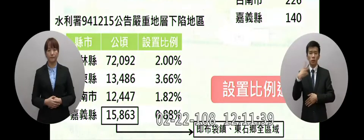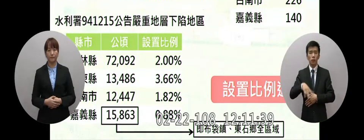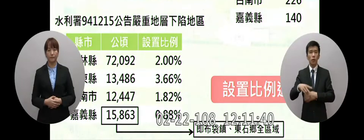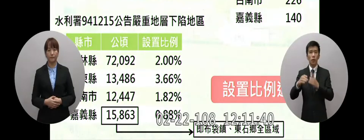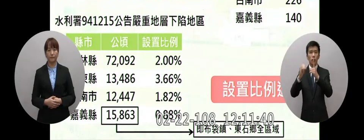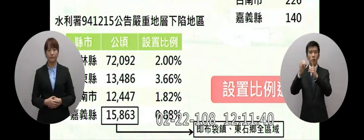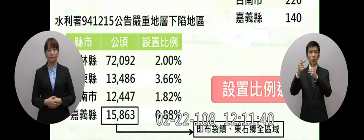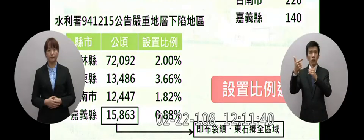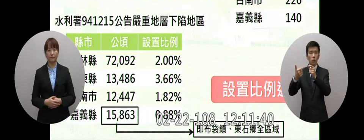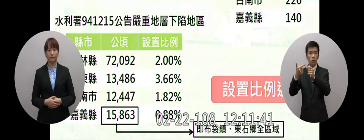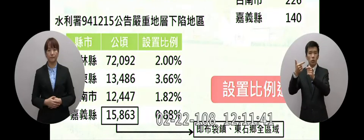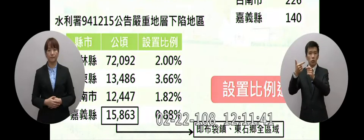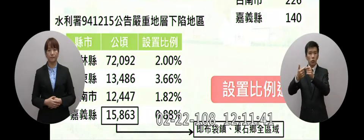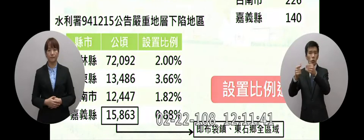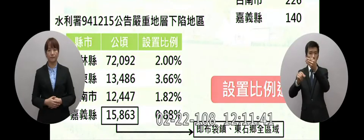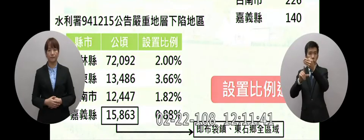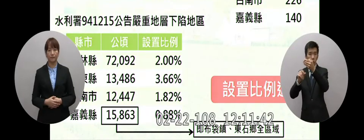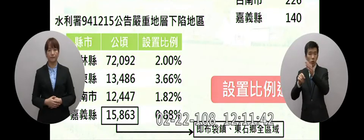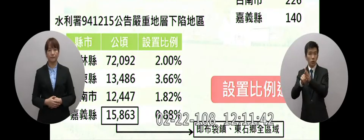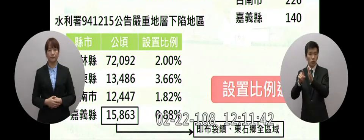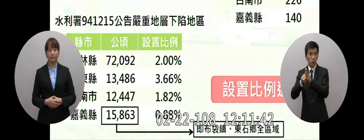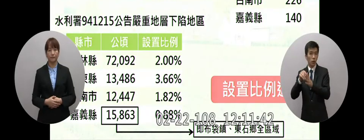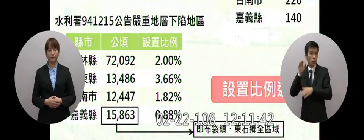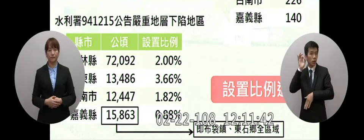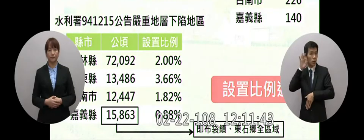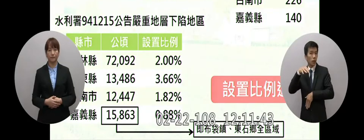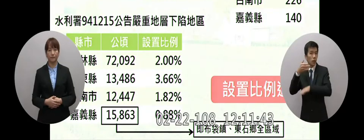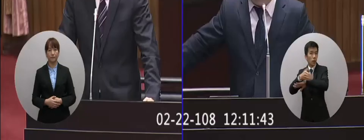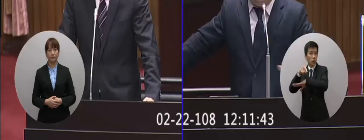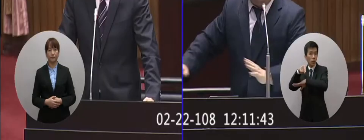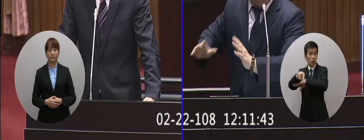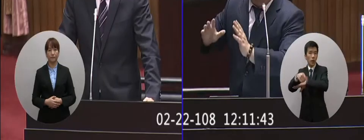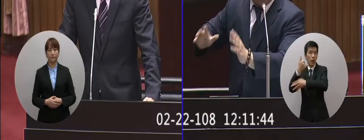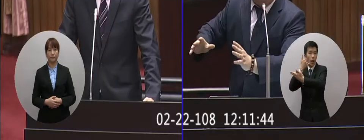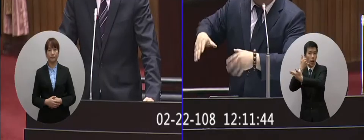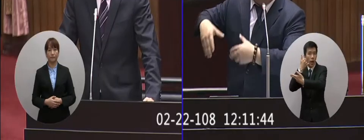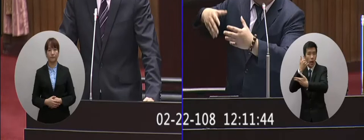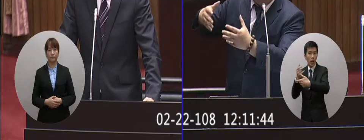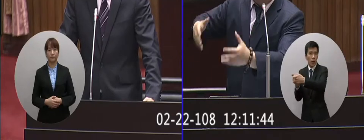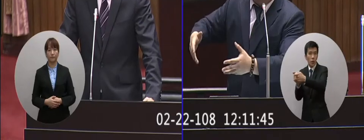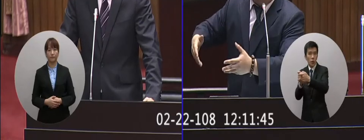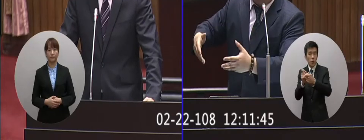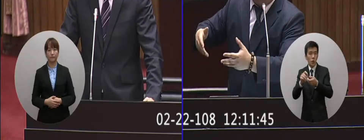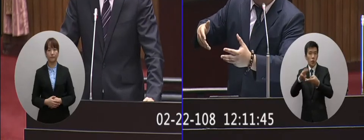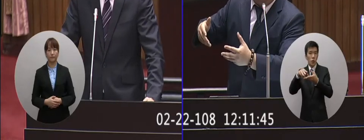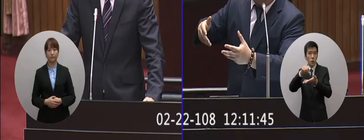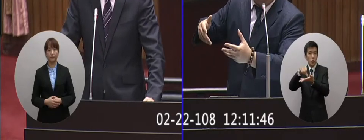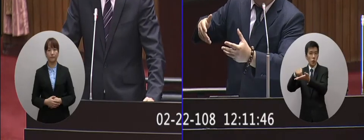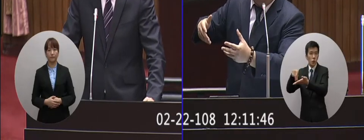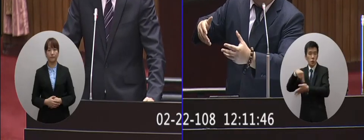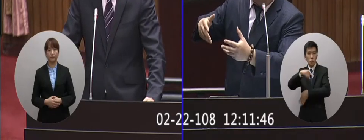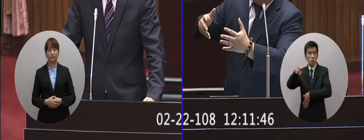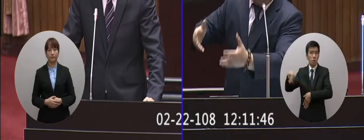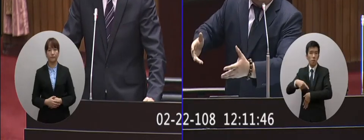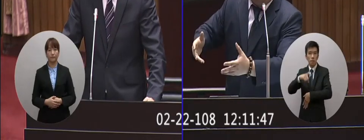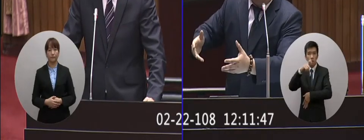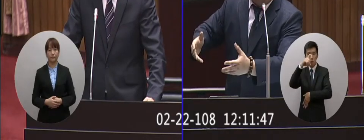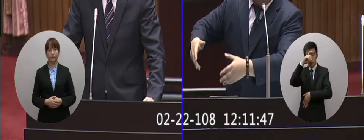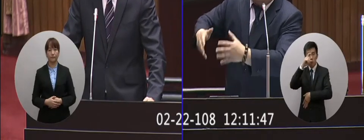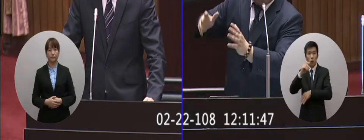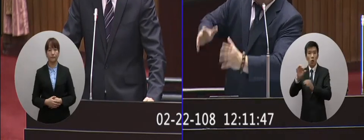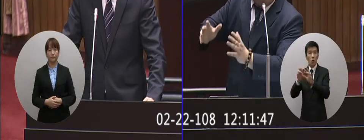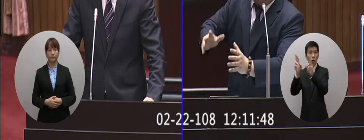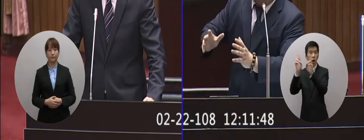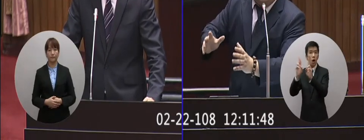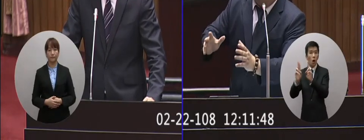9月的时候，事实上我们嘉义在沿海不适耕作区，大家也都希望去投入这样的一个光电，